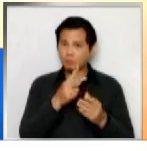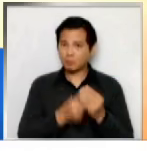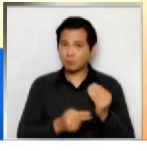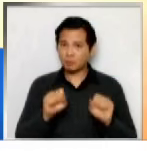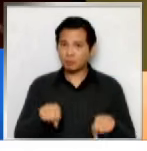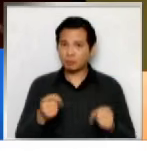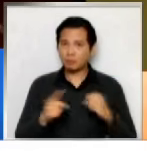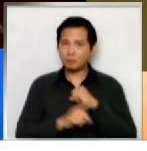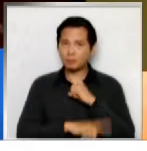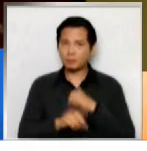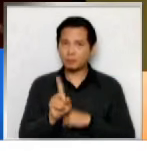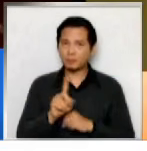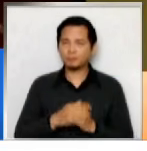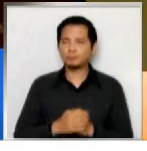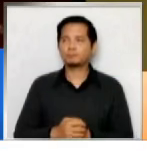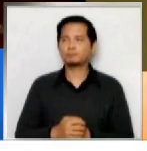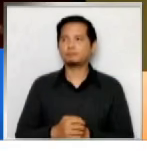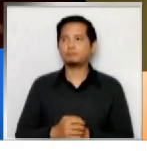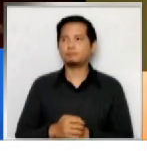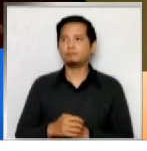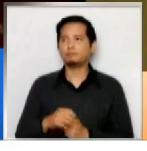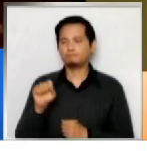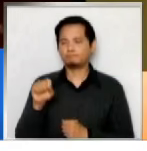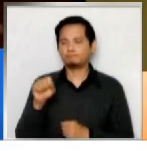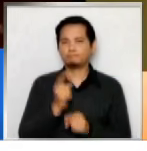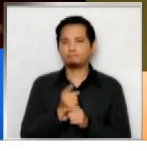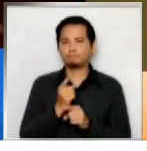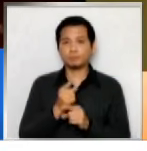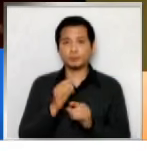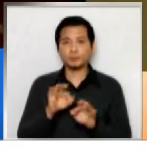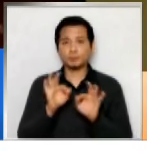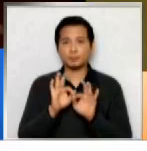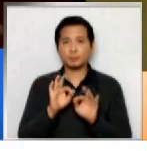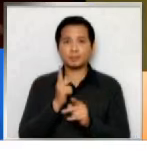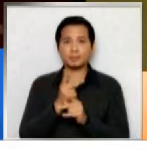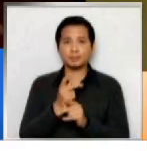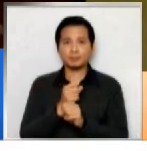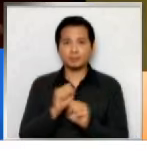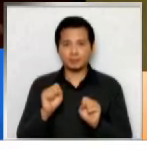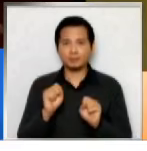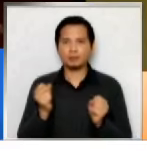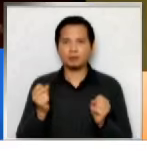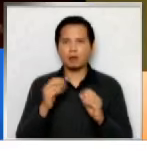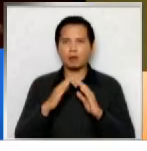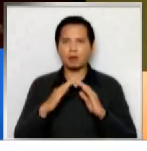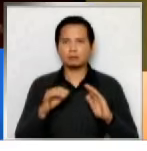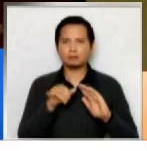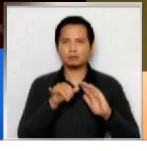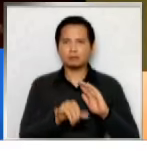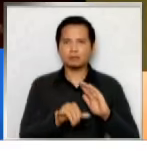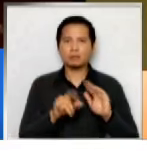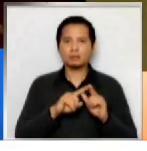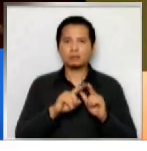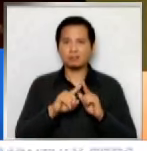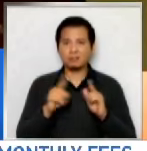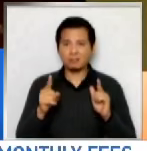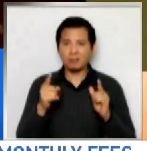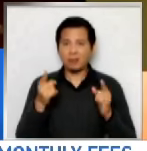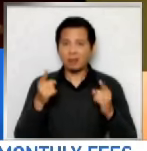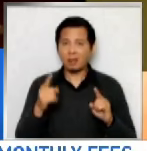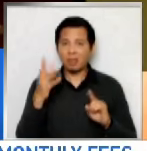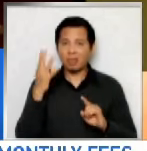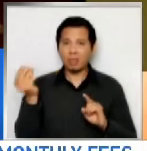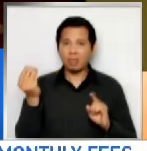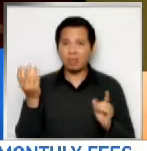sinabi pala natin keep safe. Ay, nasa bahay sila, keep safe at baka mamaya mahuli kayo at magkaroon pa ng ganitong klaseng